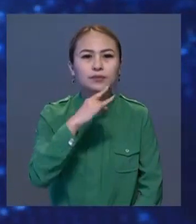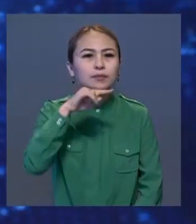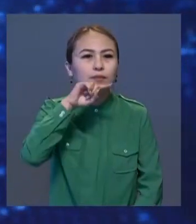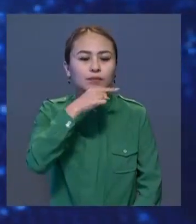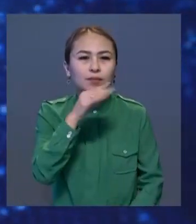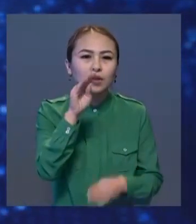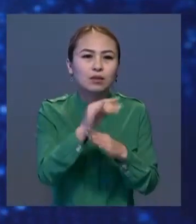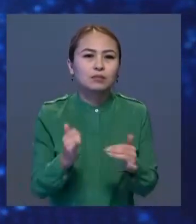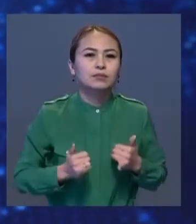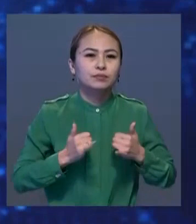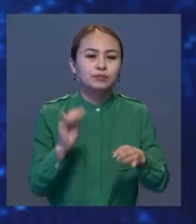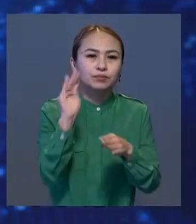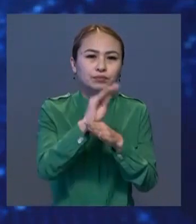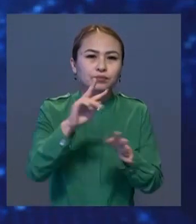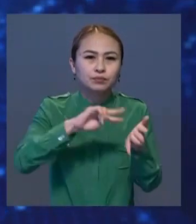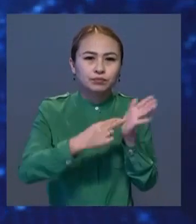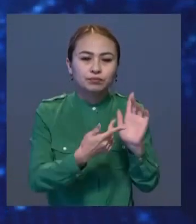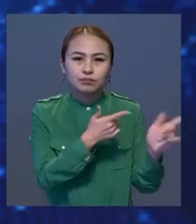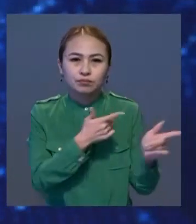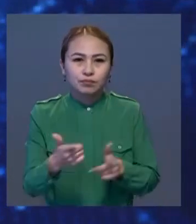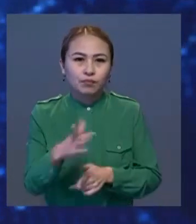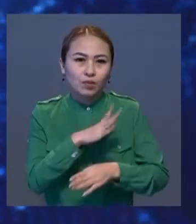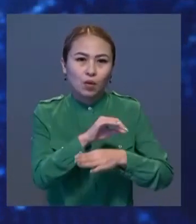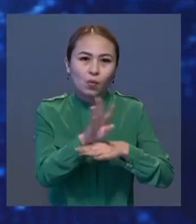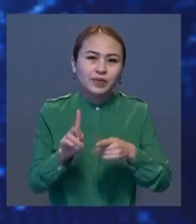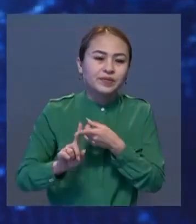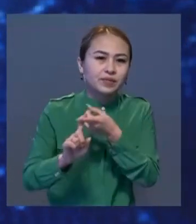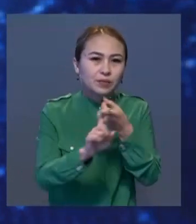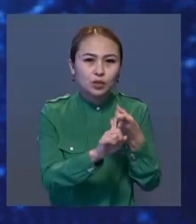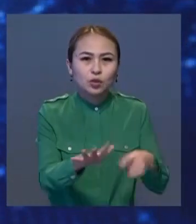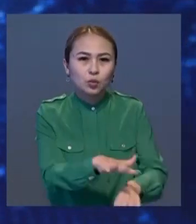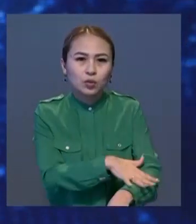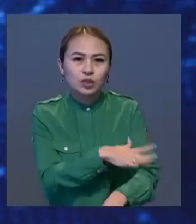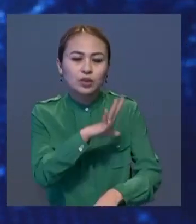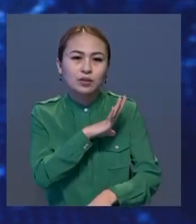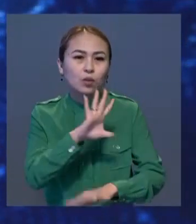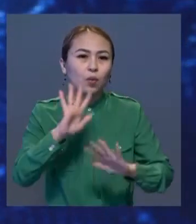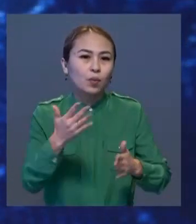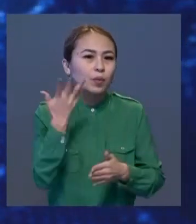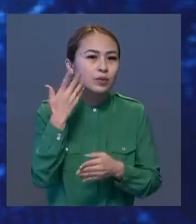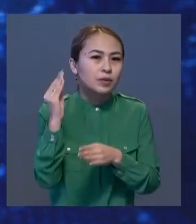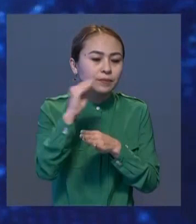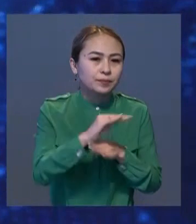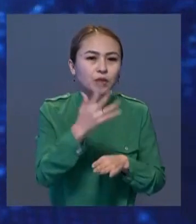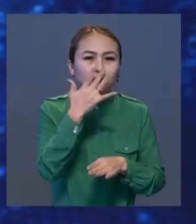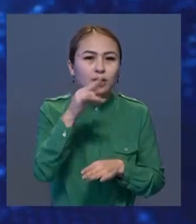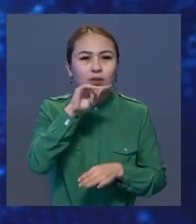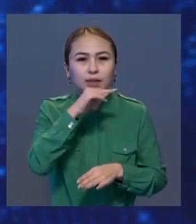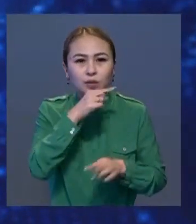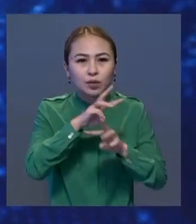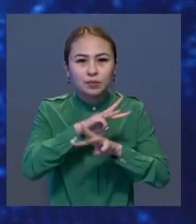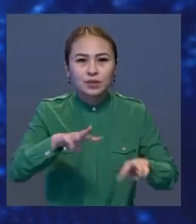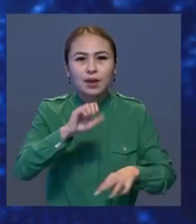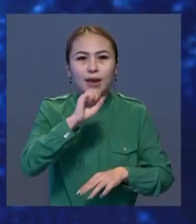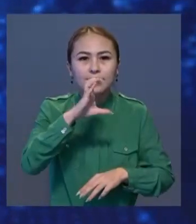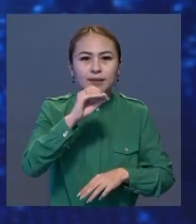Қазақстан экономикасына арналған қосымша жоспар әзірленді. Ол коронавирус пандемиясы ұзаққа созылған жағдайда іске қосылады. Бұл туралы ұлттық